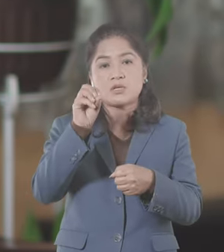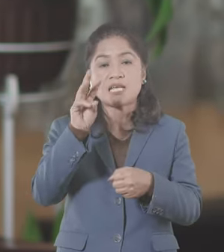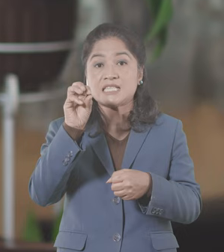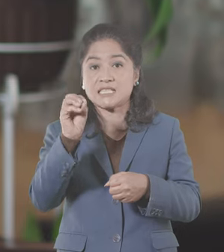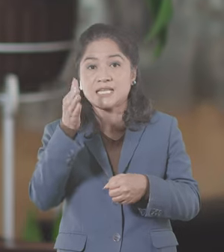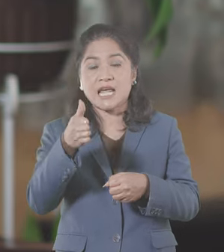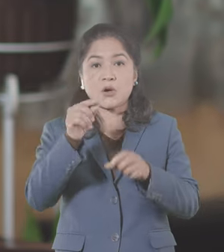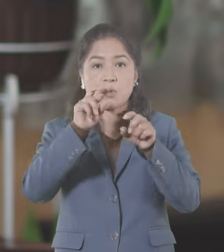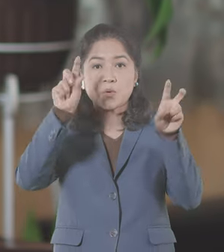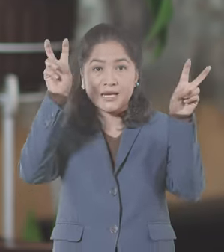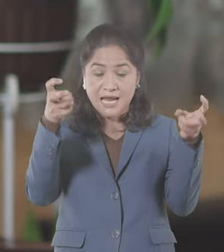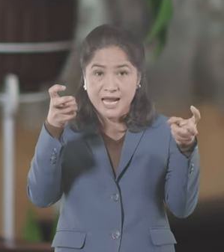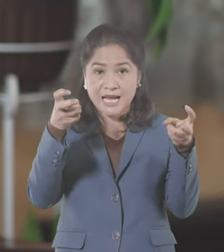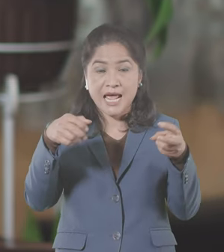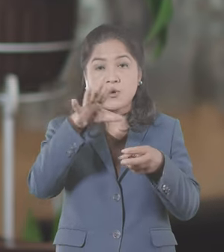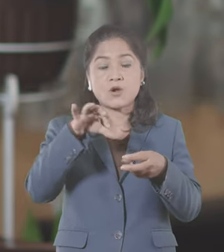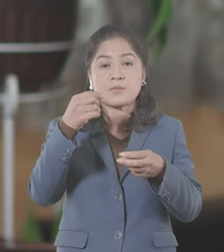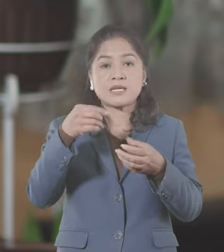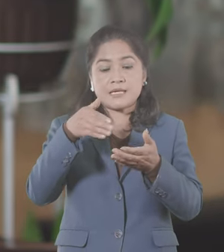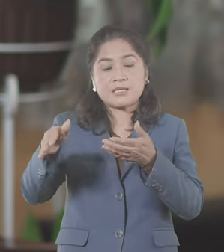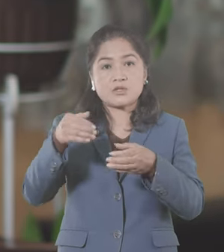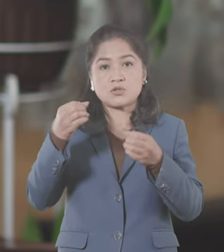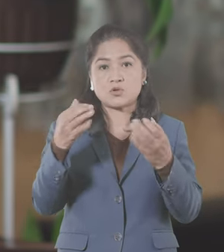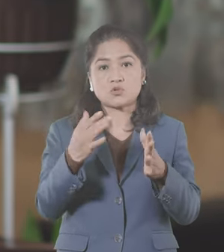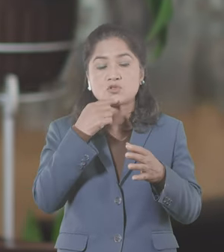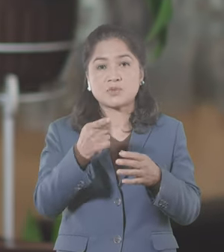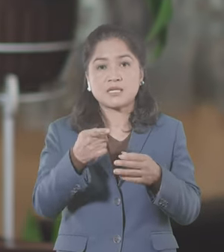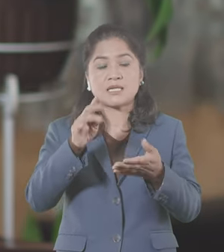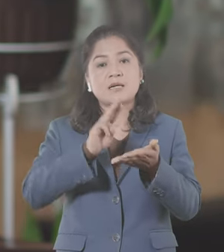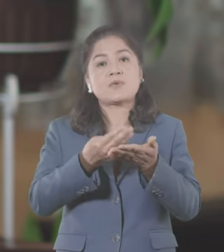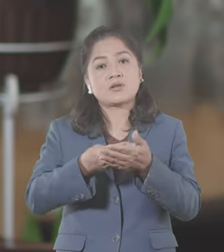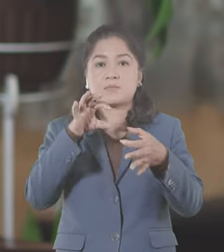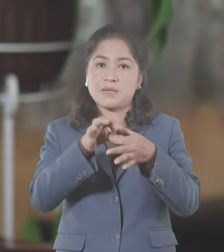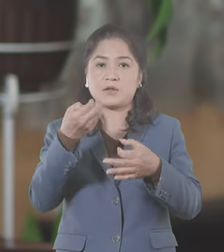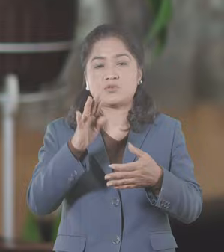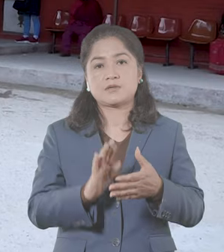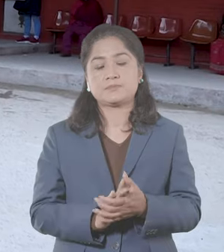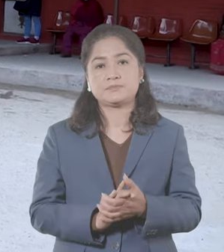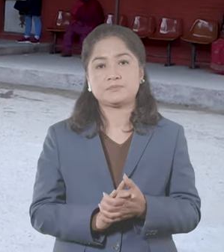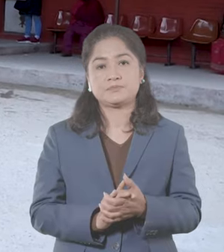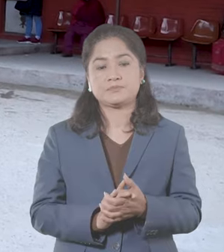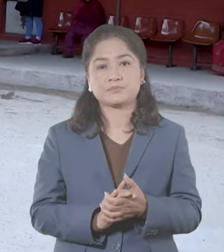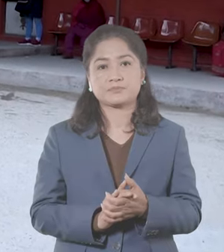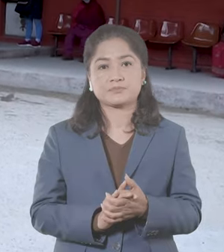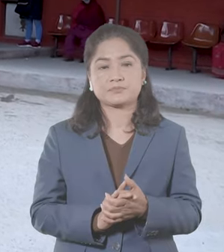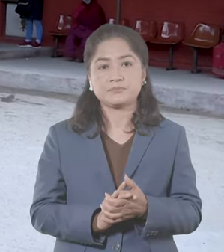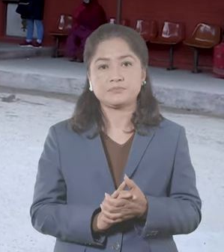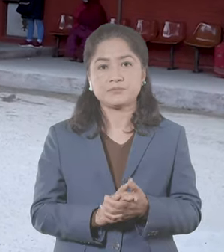लक्ष्य 2030ले ल्याएको नारा लिभिङ नो वान बिहाइन्डका नाराहरू सार्थक हुन सक्छ